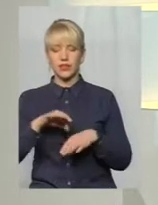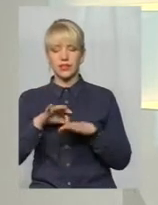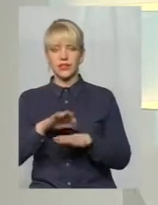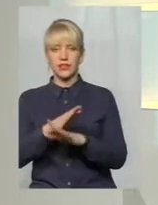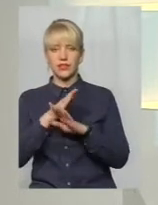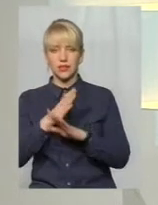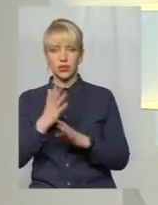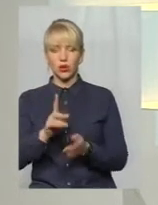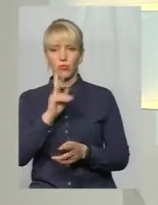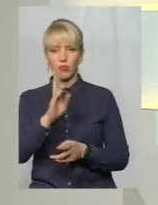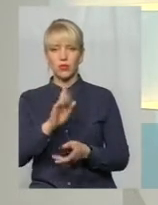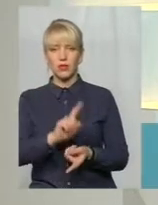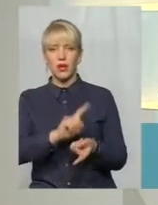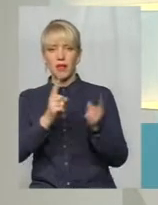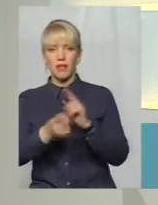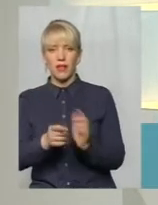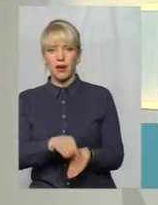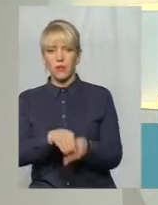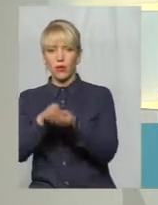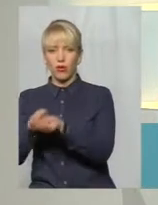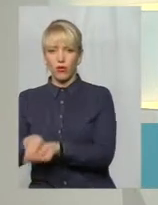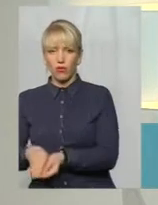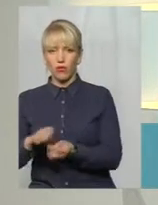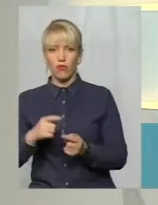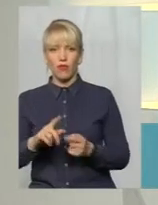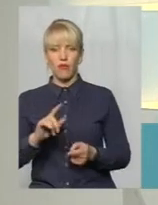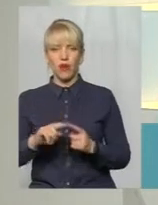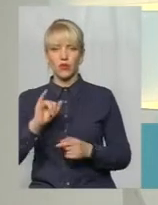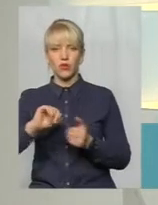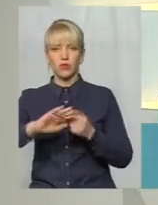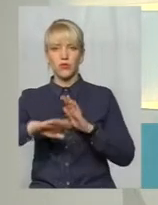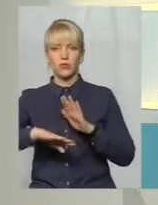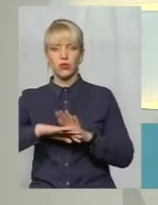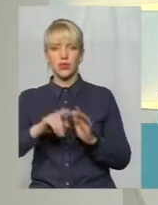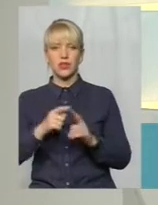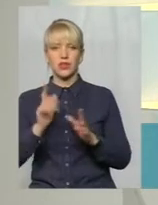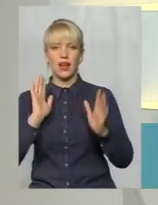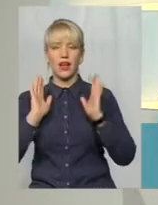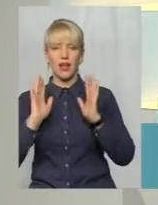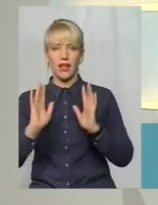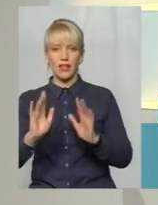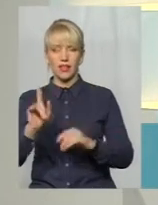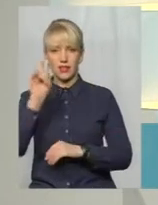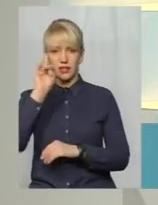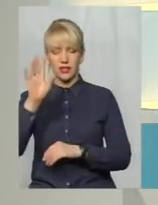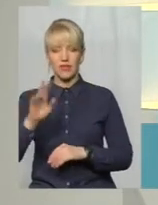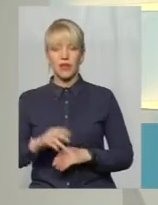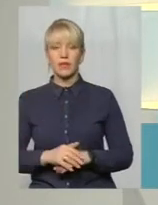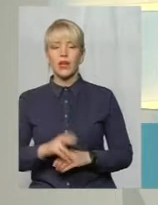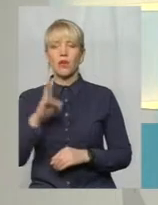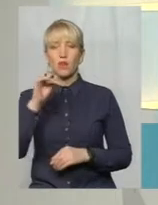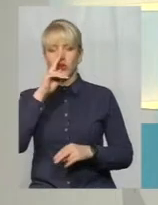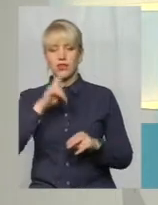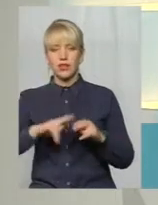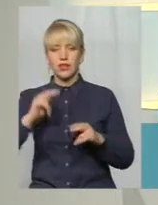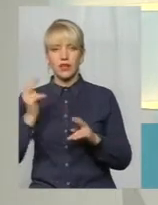суботу 14 квітня в Кам'янці-Подільському на Алеї Слави. Про зниклих безвісті у зоні АТО говоримо